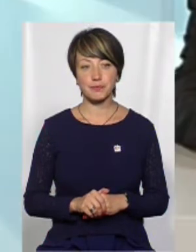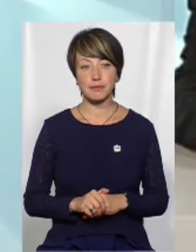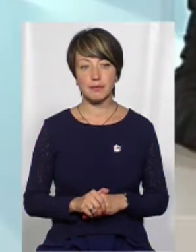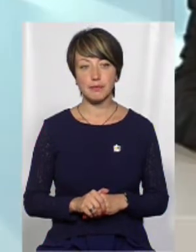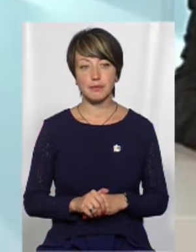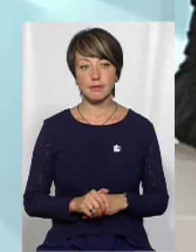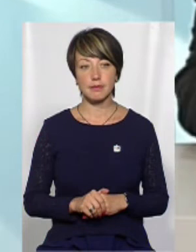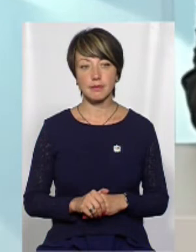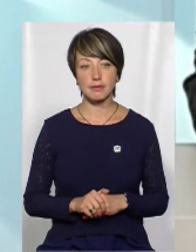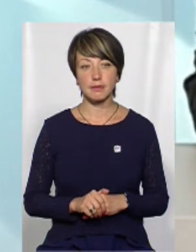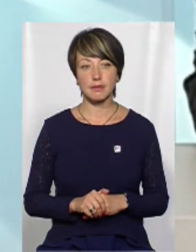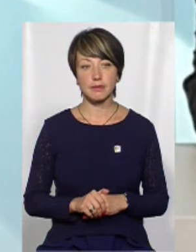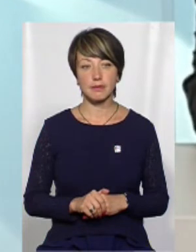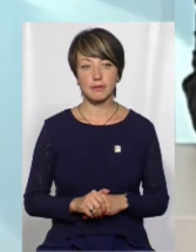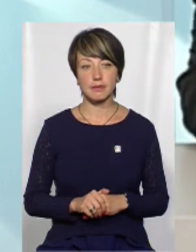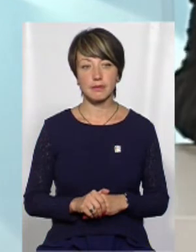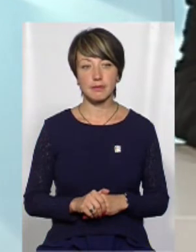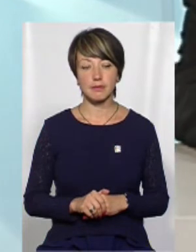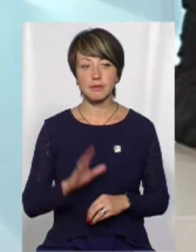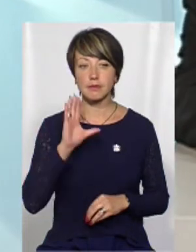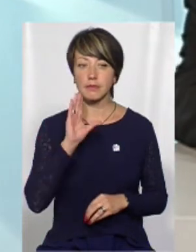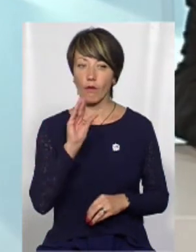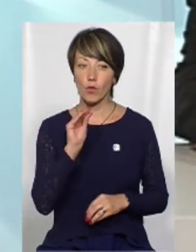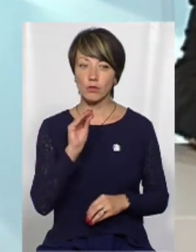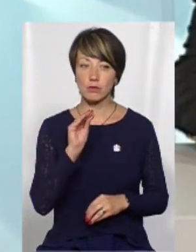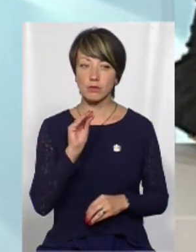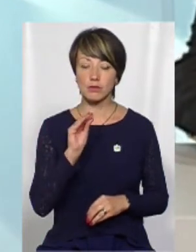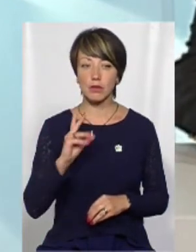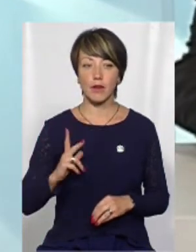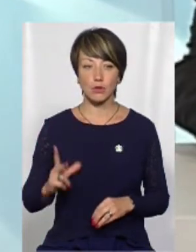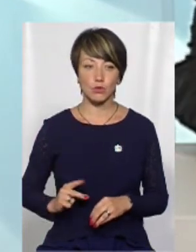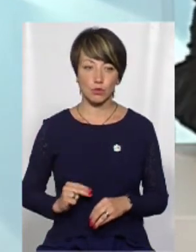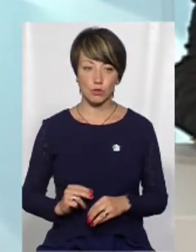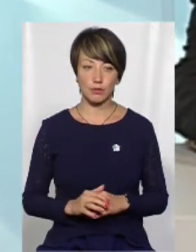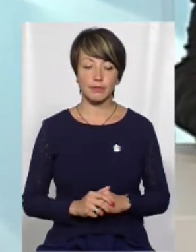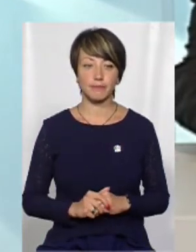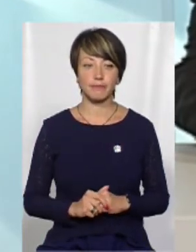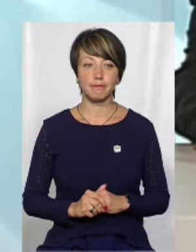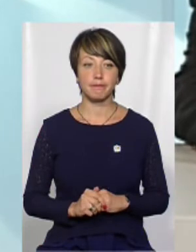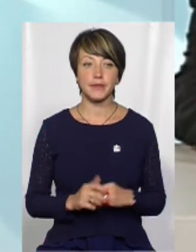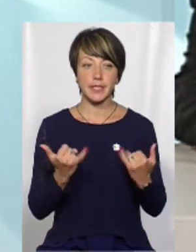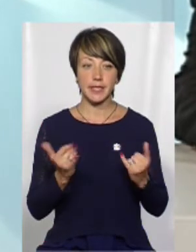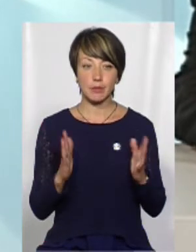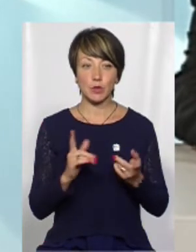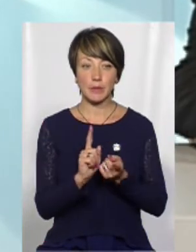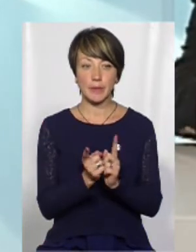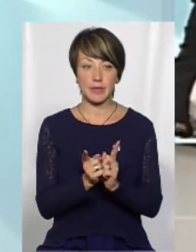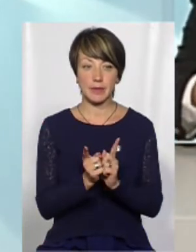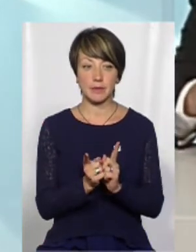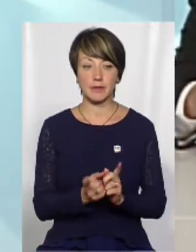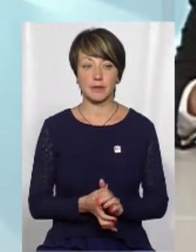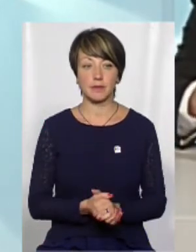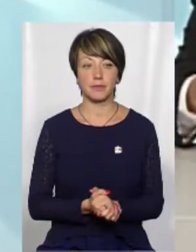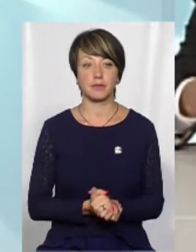leurs marques. C'est tous des petits ateliers, de mini-ateliers qui travaillaient beaucoup pour le bazar auparavant. Et